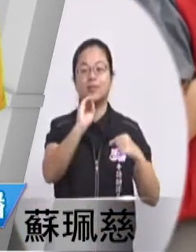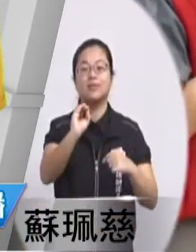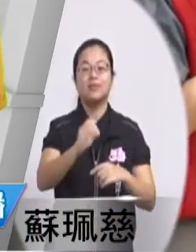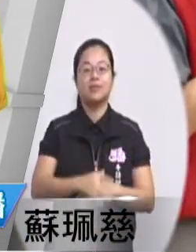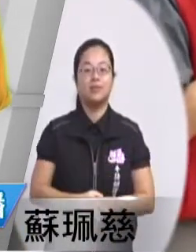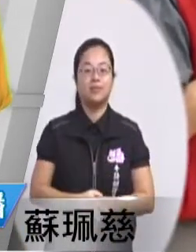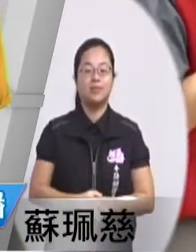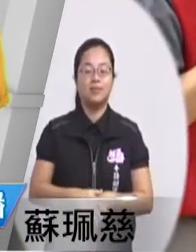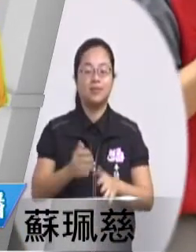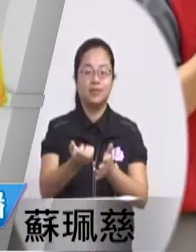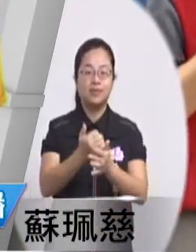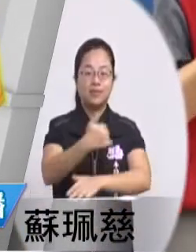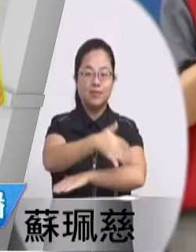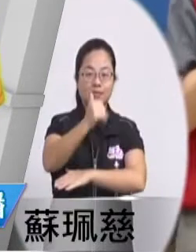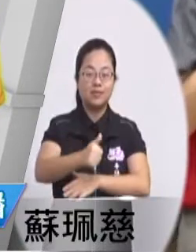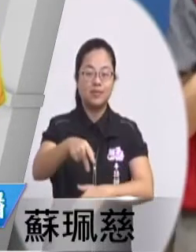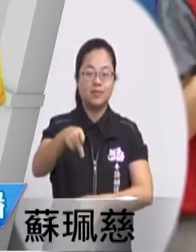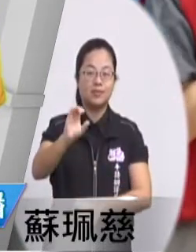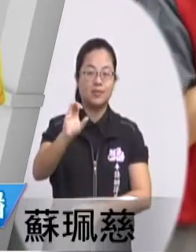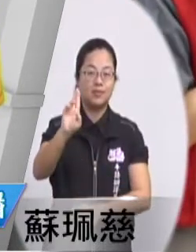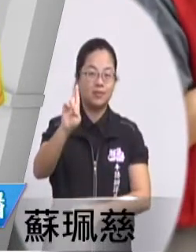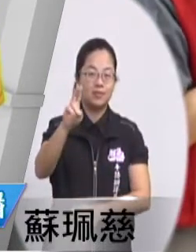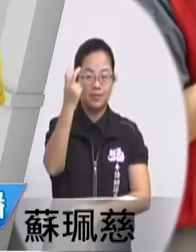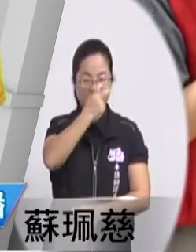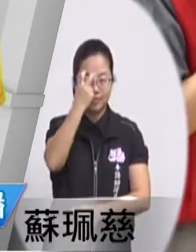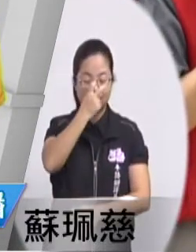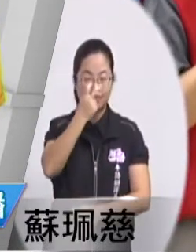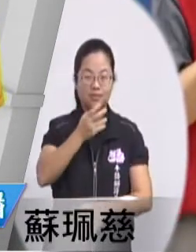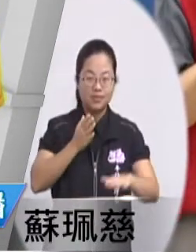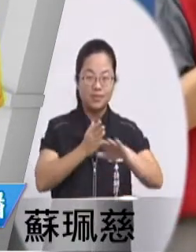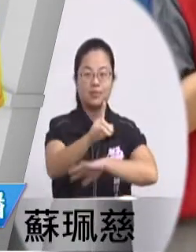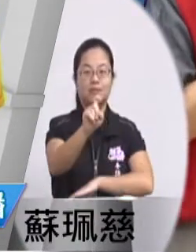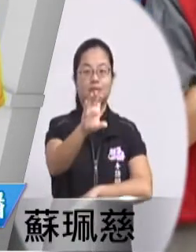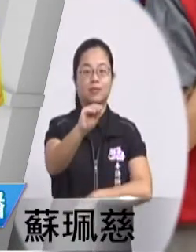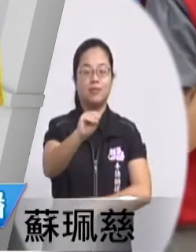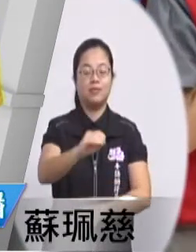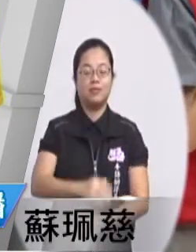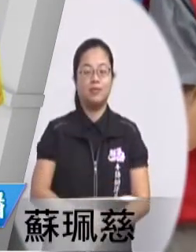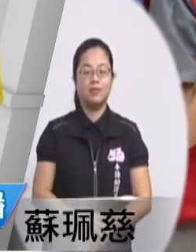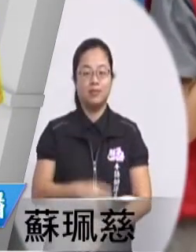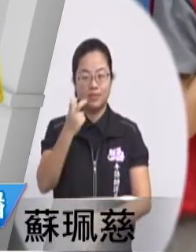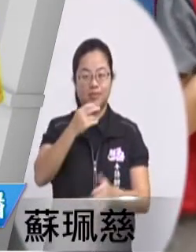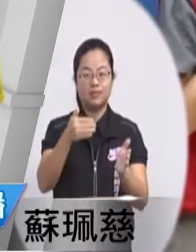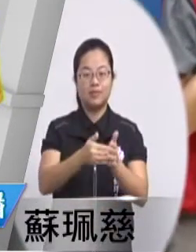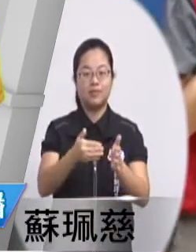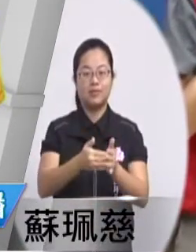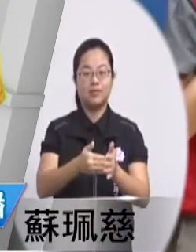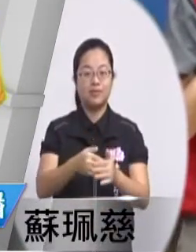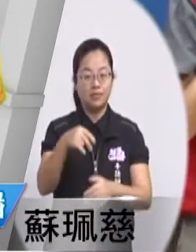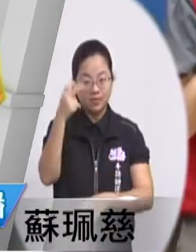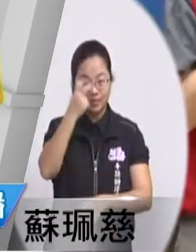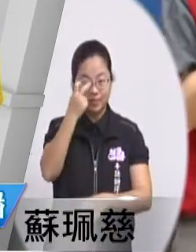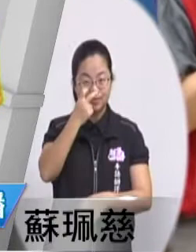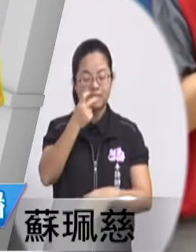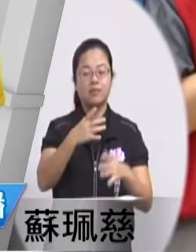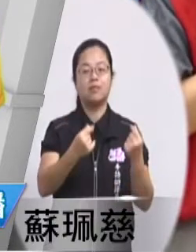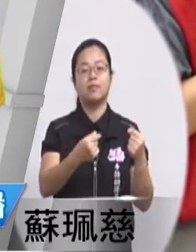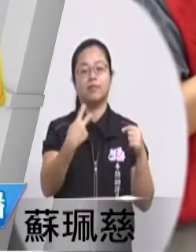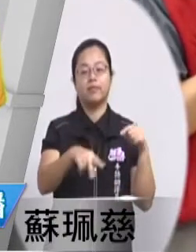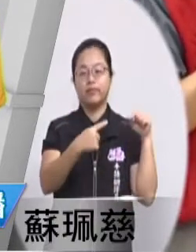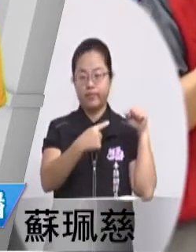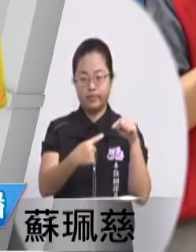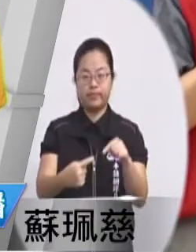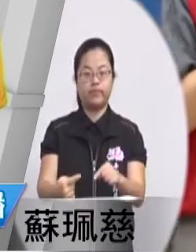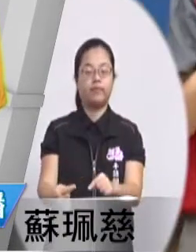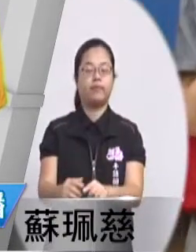低数字，而且嘛无死亡个案。那伫咱彰化县的部分，今日依然维持零确诊。目前彰化